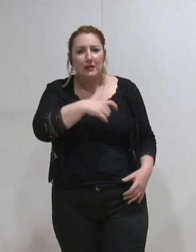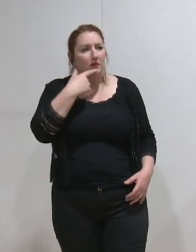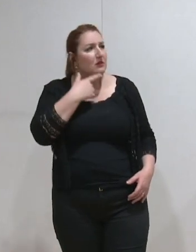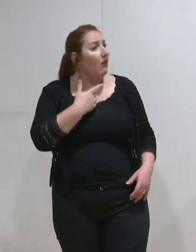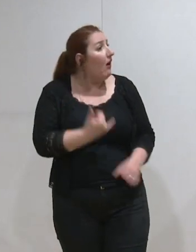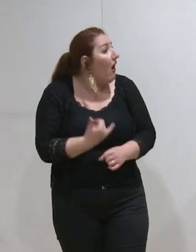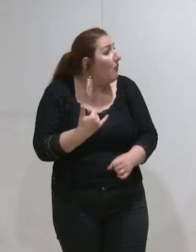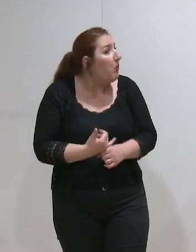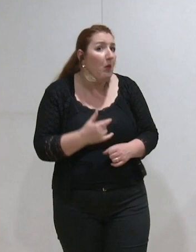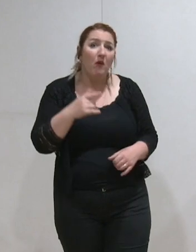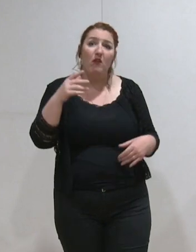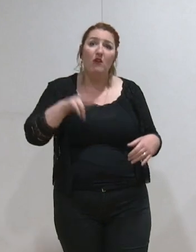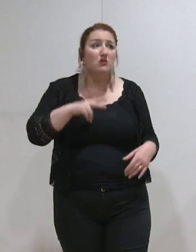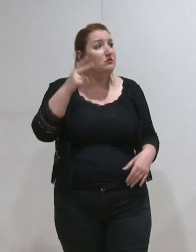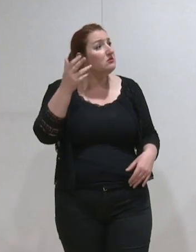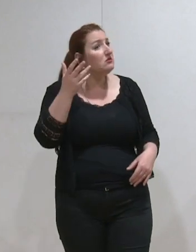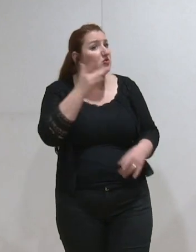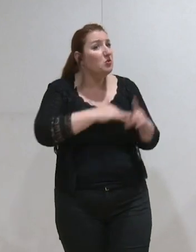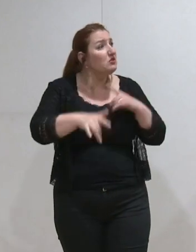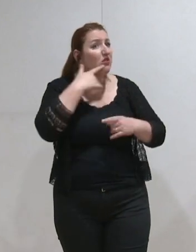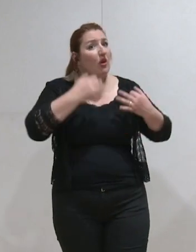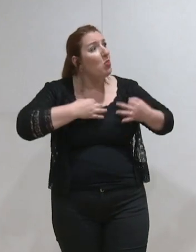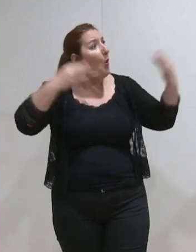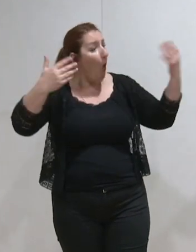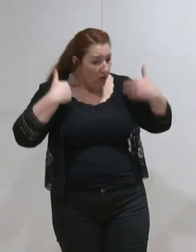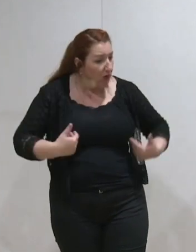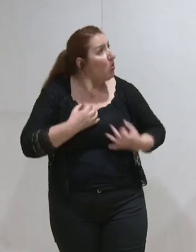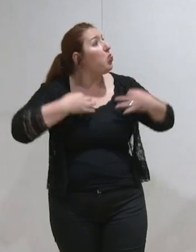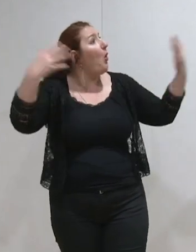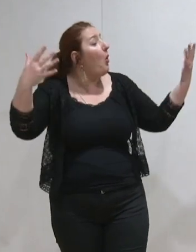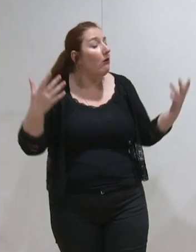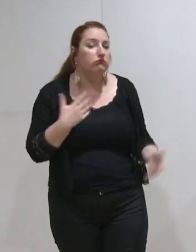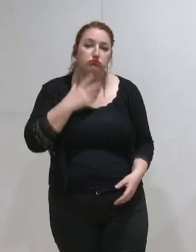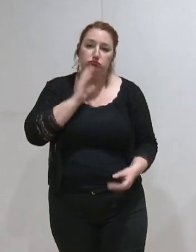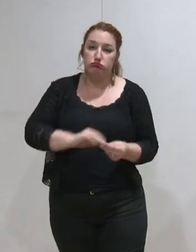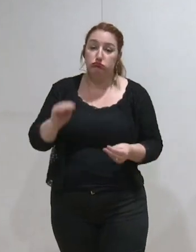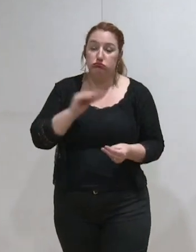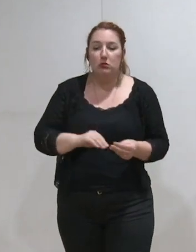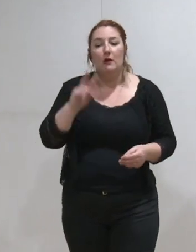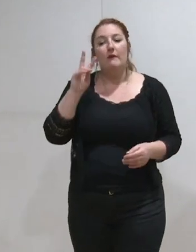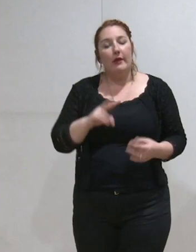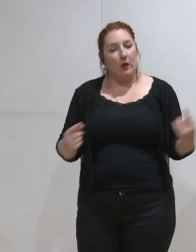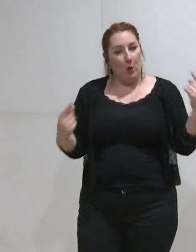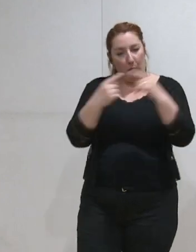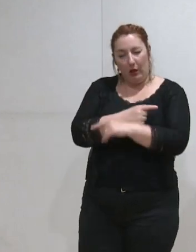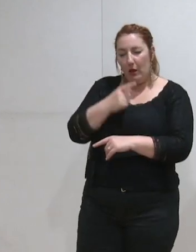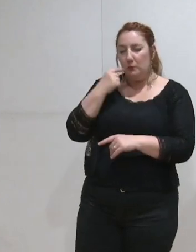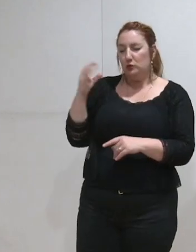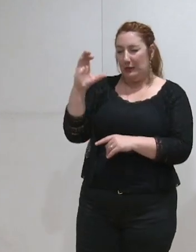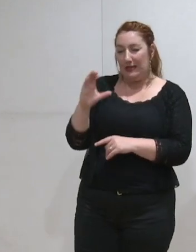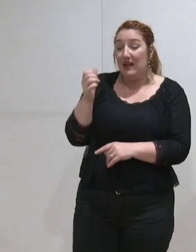social alors c'est c'est rude par contre ce en quoi je je trouve que vous avez raison monsieur casaznav c'est sur la